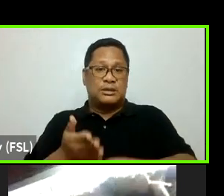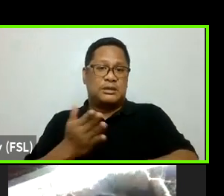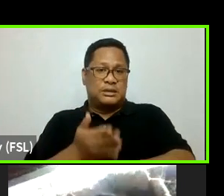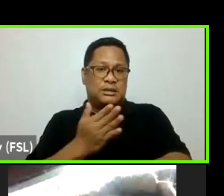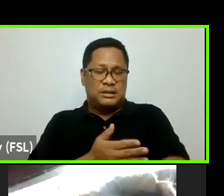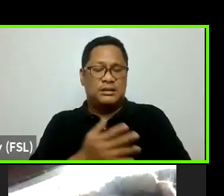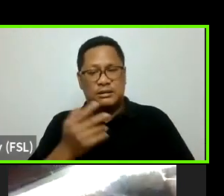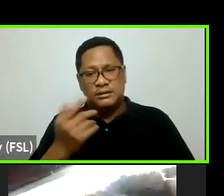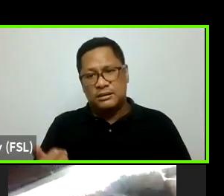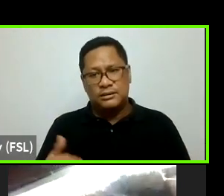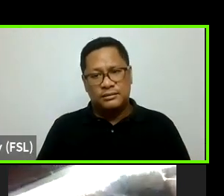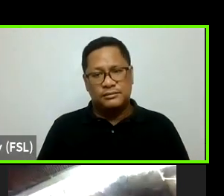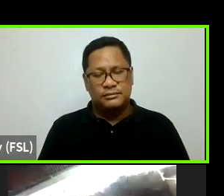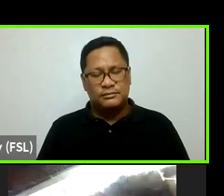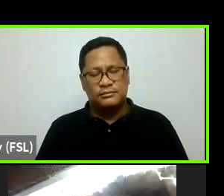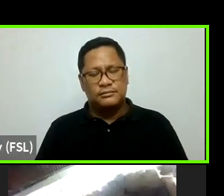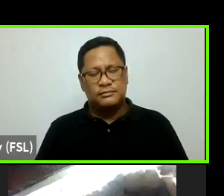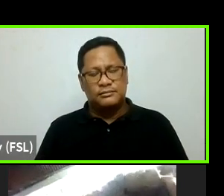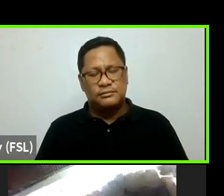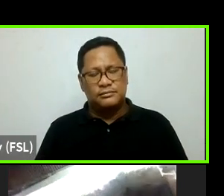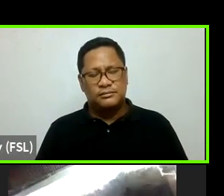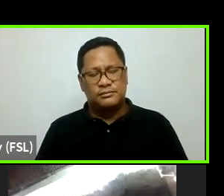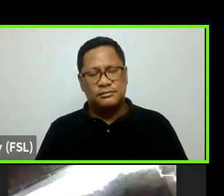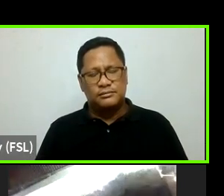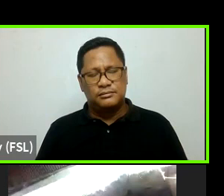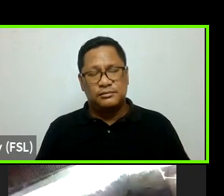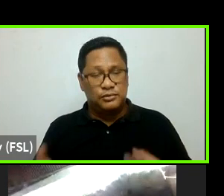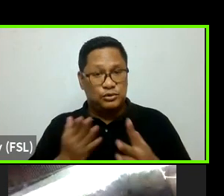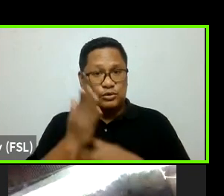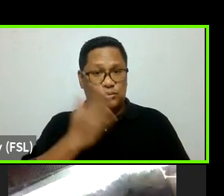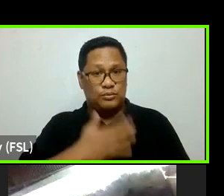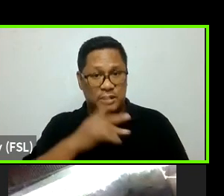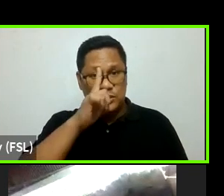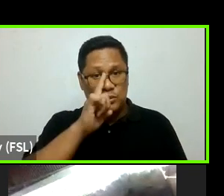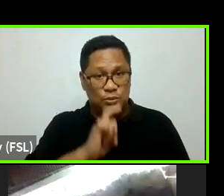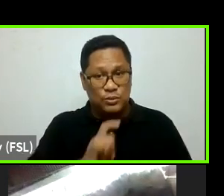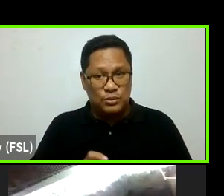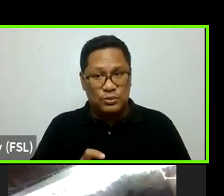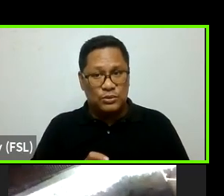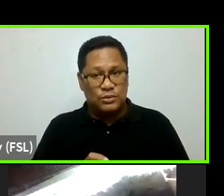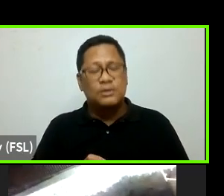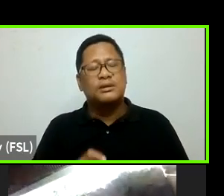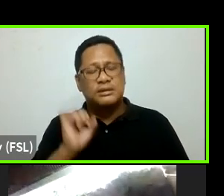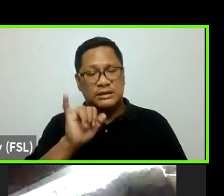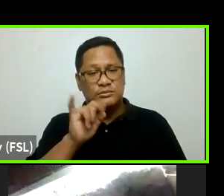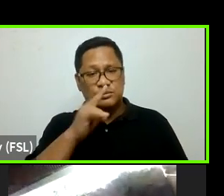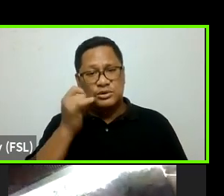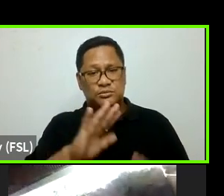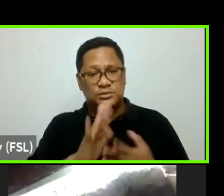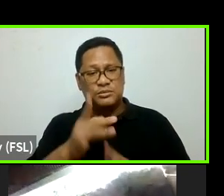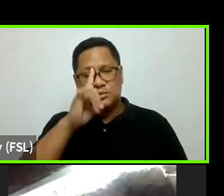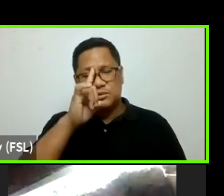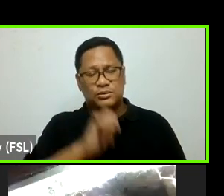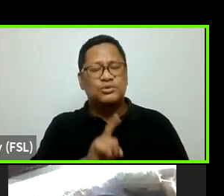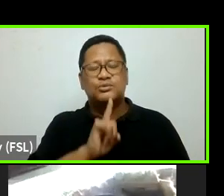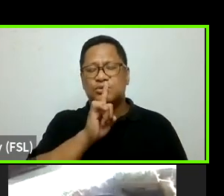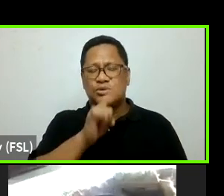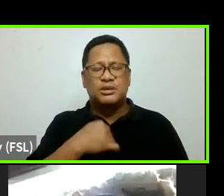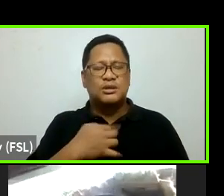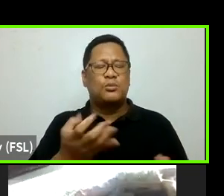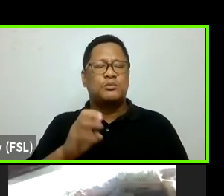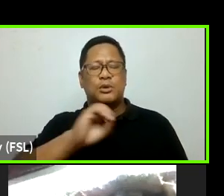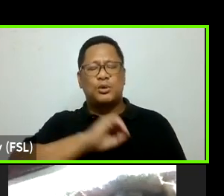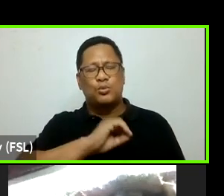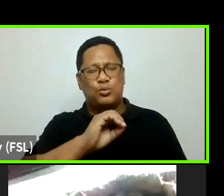paano. Kasi by age po, medyo patanda na tayo. Parang gusto ko rin po magkaroon ng